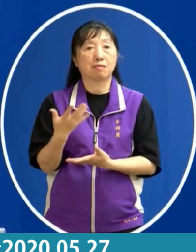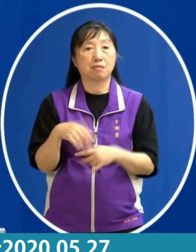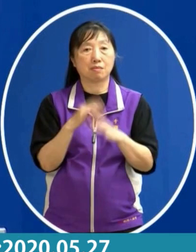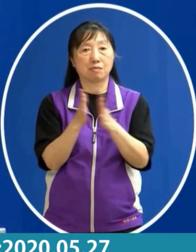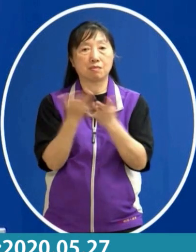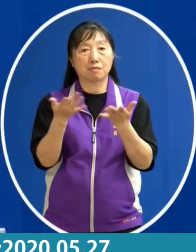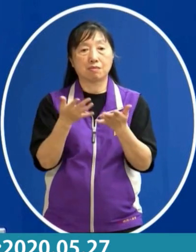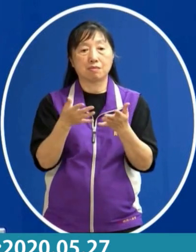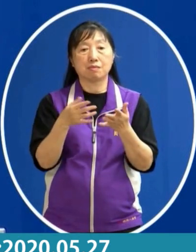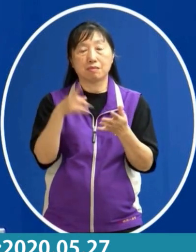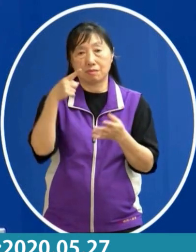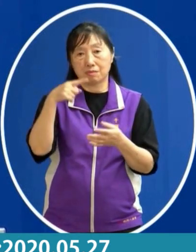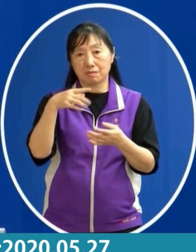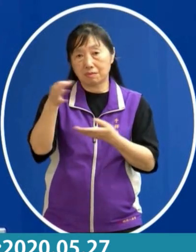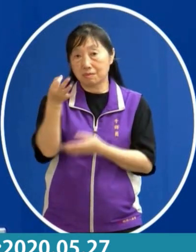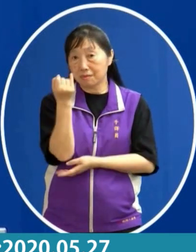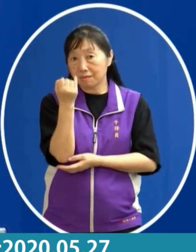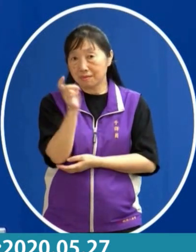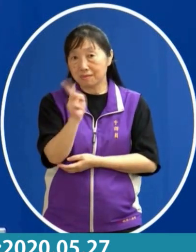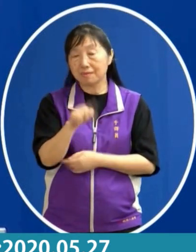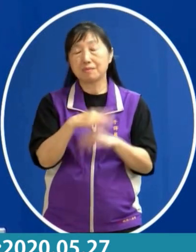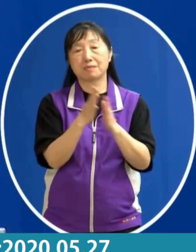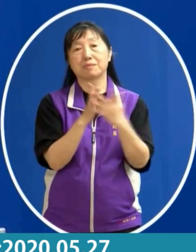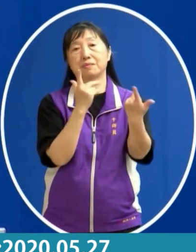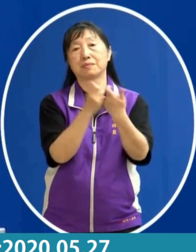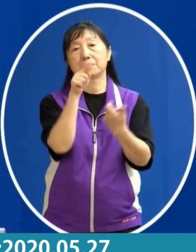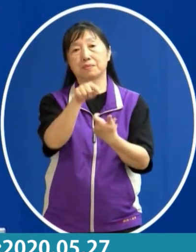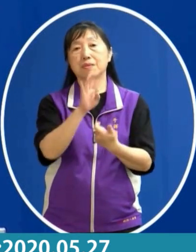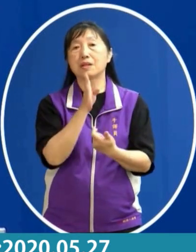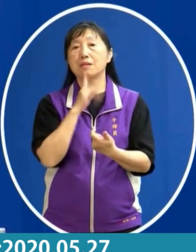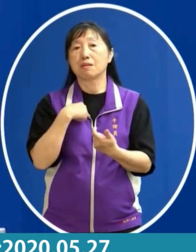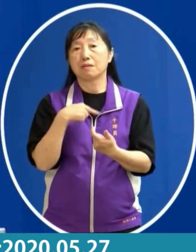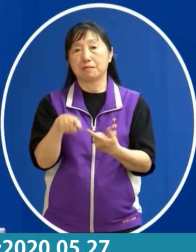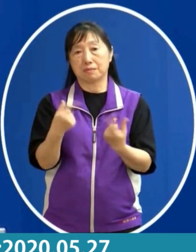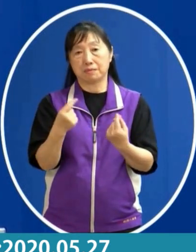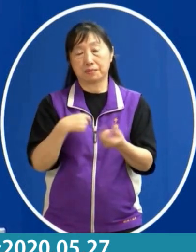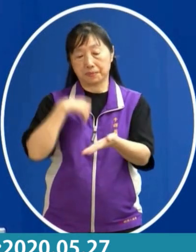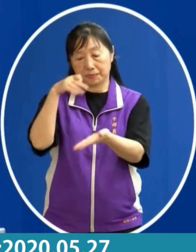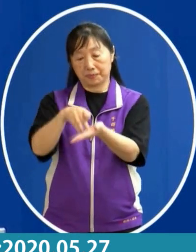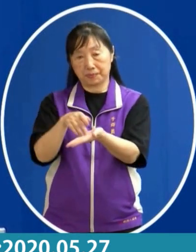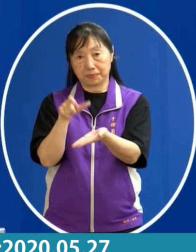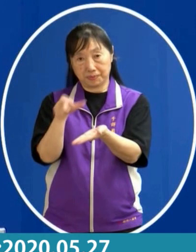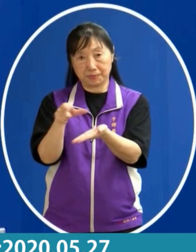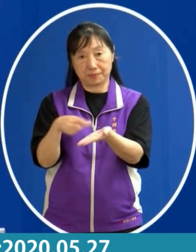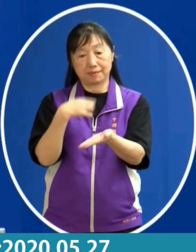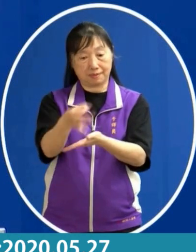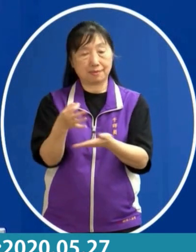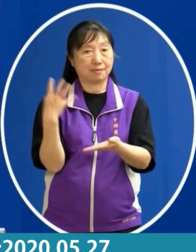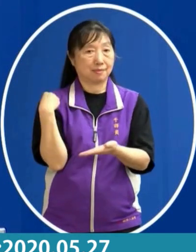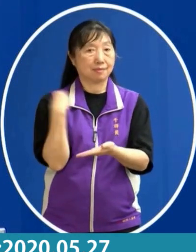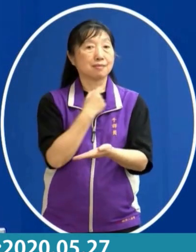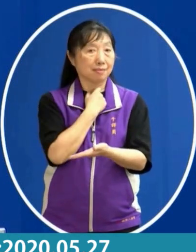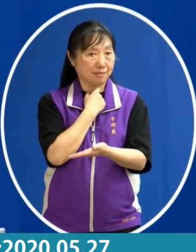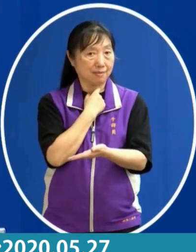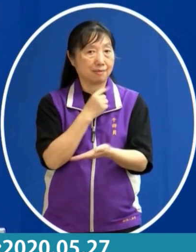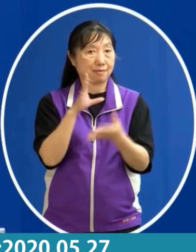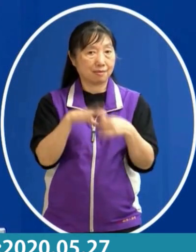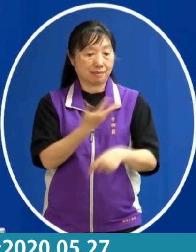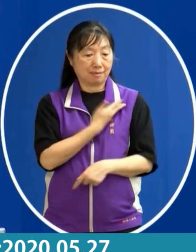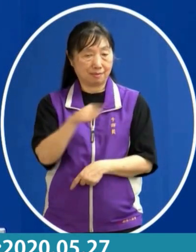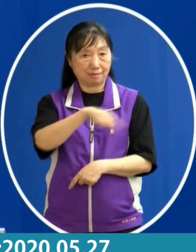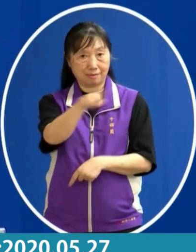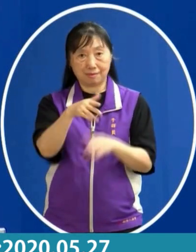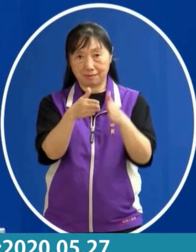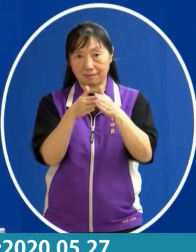归市场机制。但是，我们暂时还是维持实名制的购买，让有需求的民